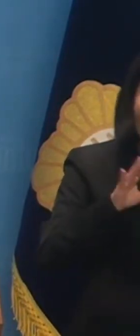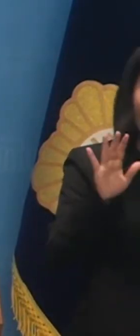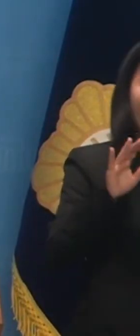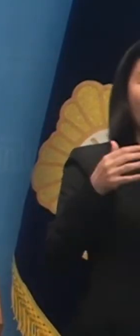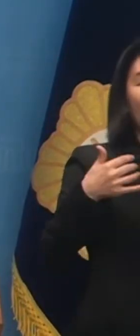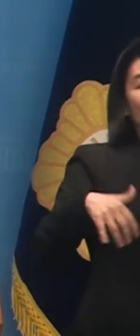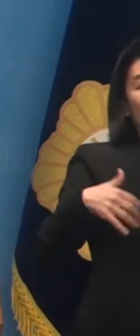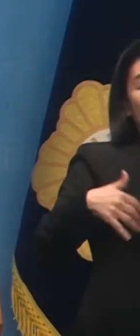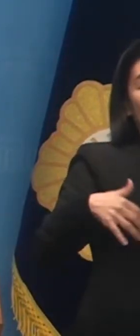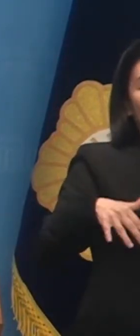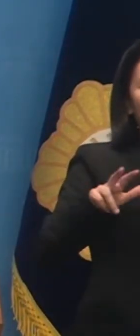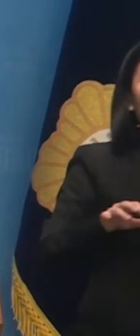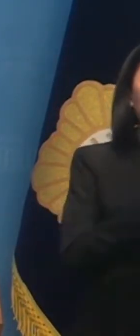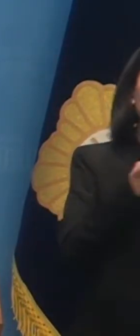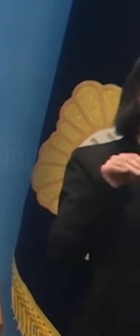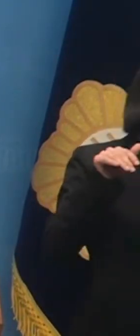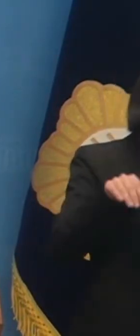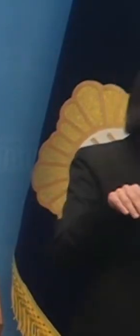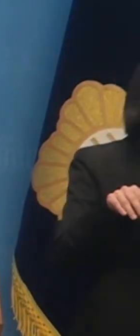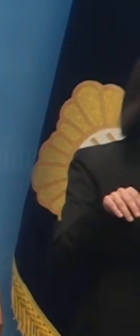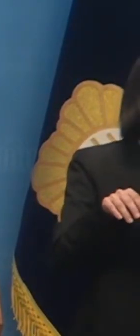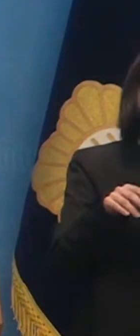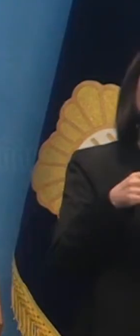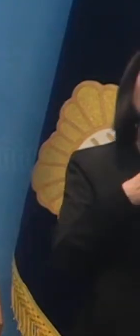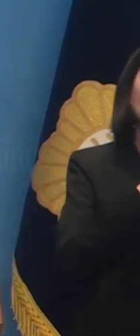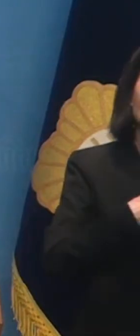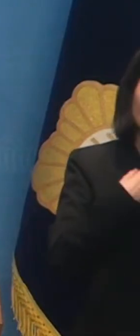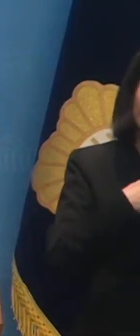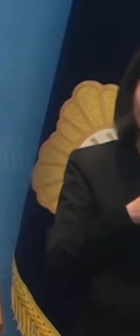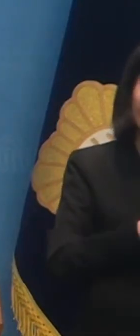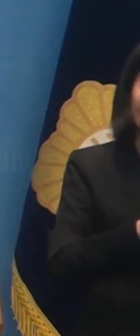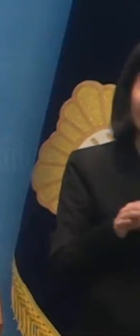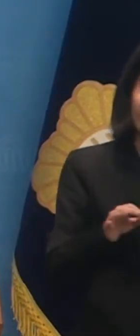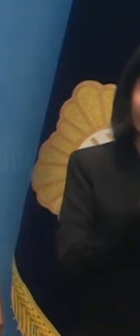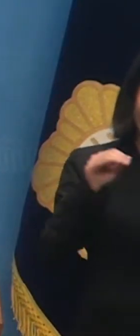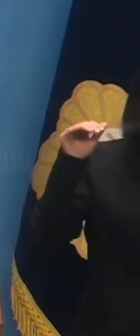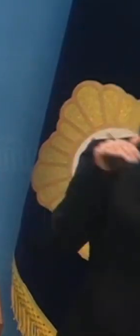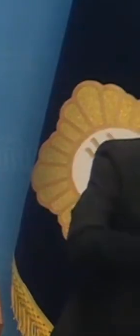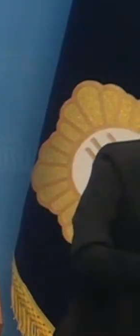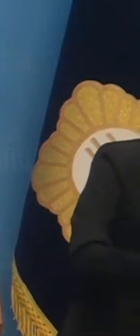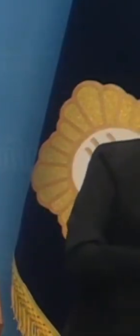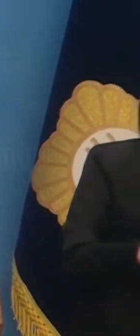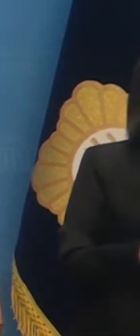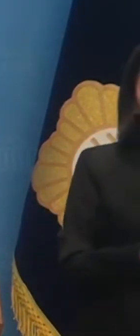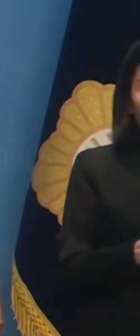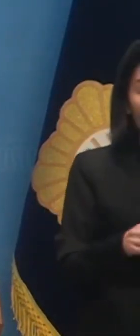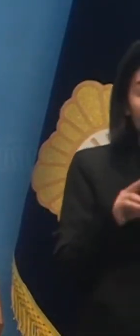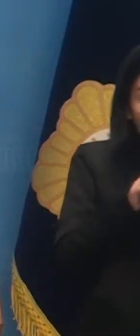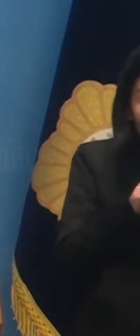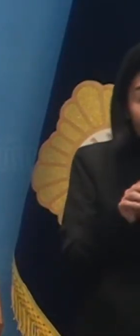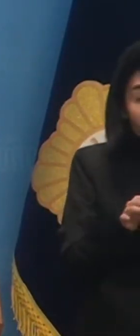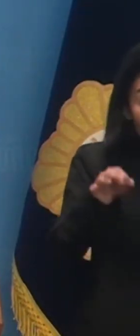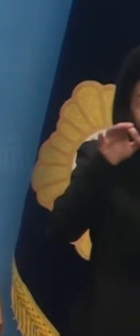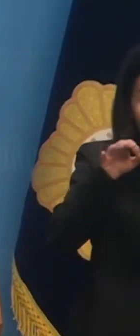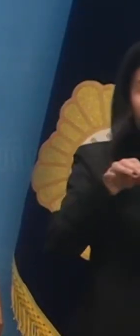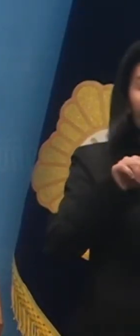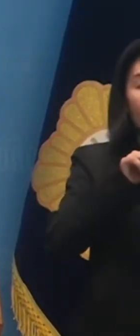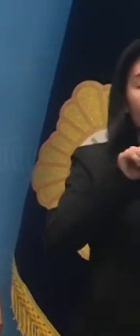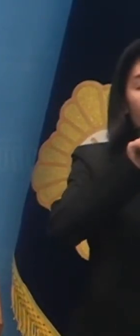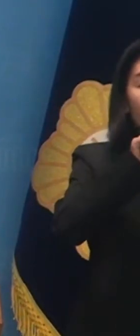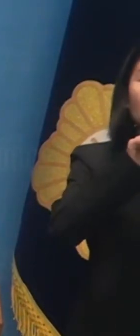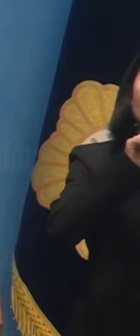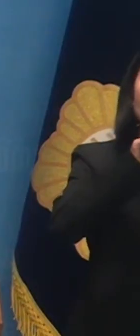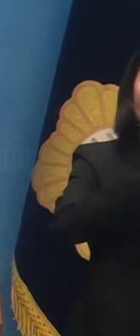가깝습니다. 성장률 전망치가 확 떨어지면서 잠재 성장률 1.5%와의 차이인 GDP